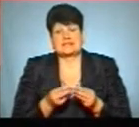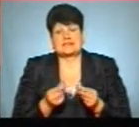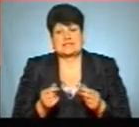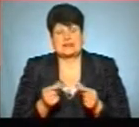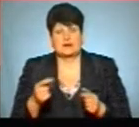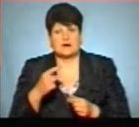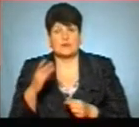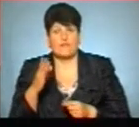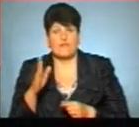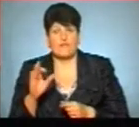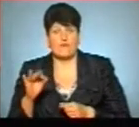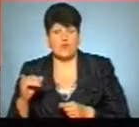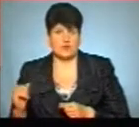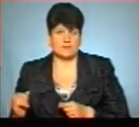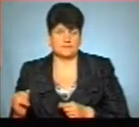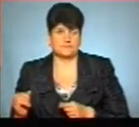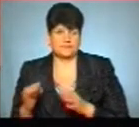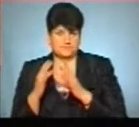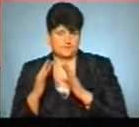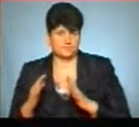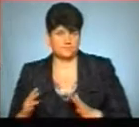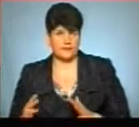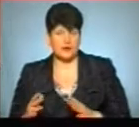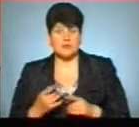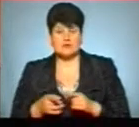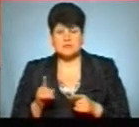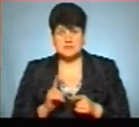хвойних ялин, наприклад, яка вражається таким